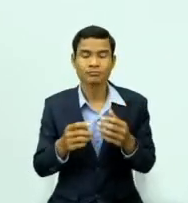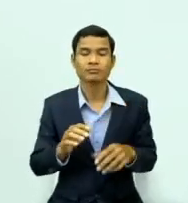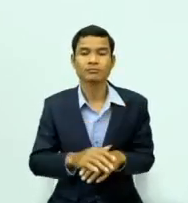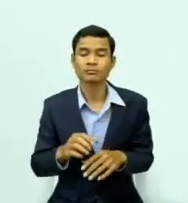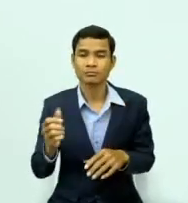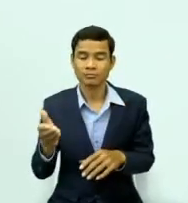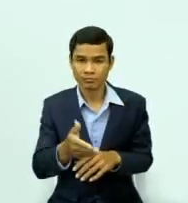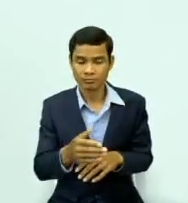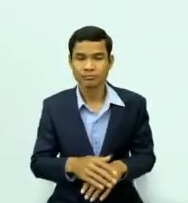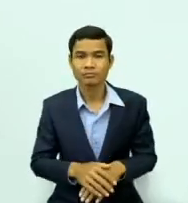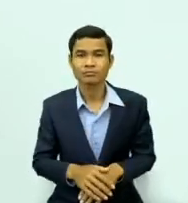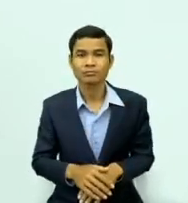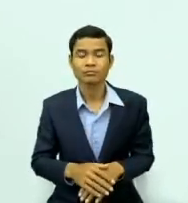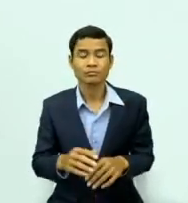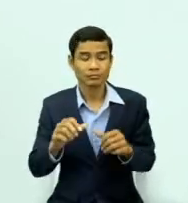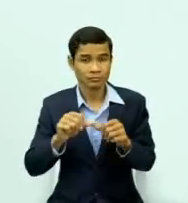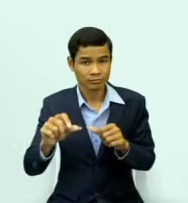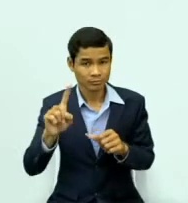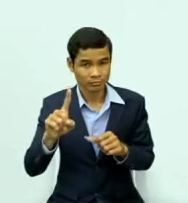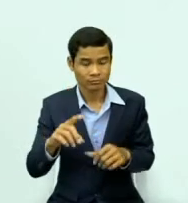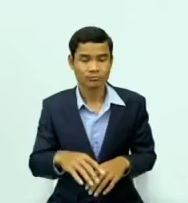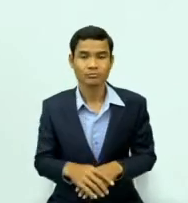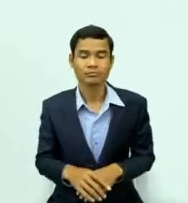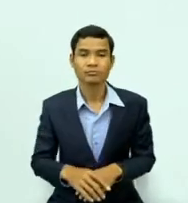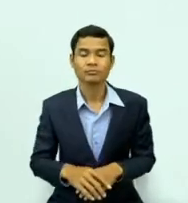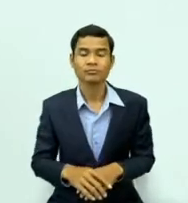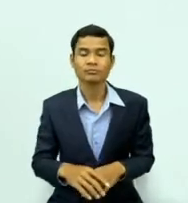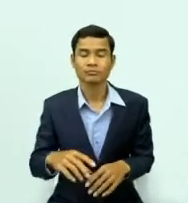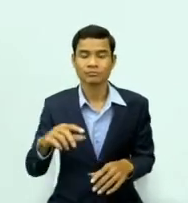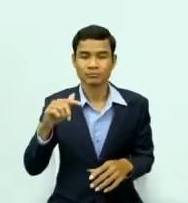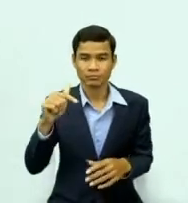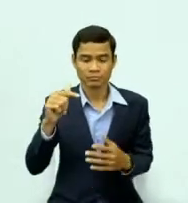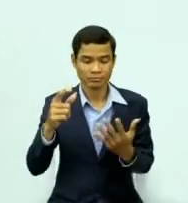chà tỏ mùi tiết ngờ.